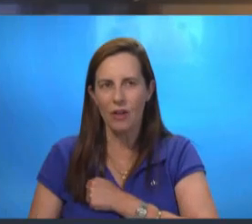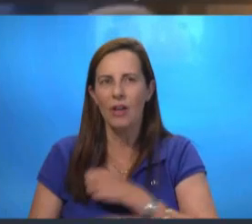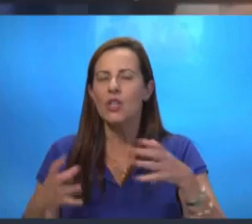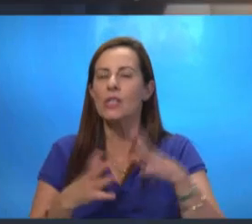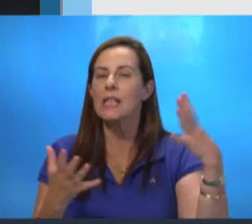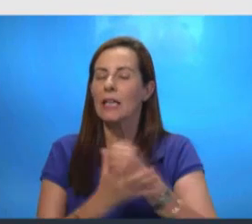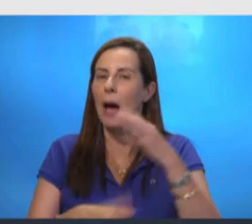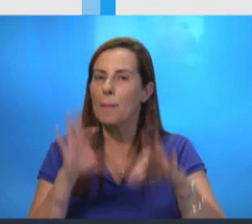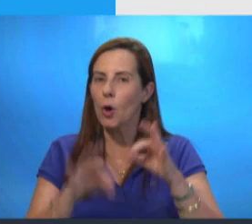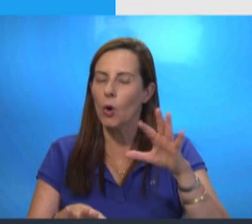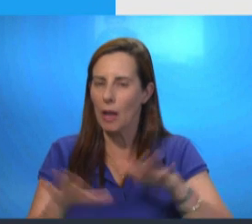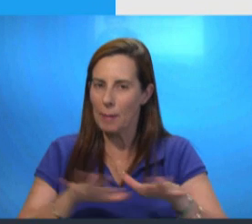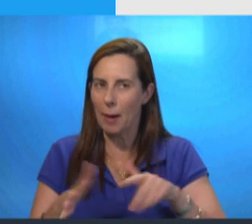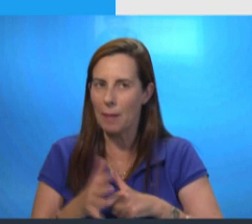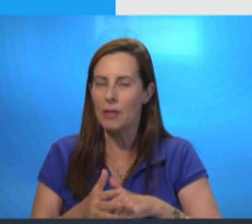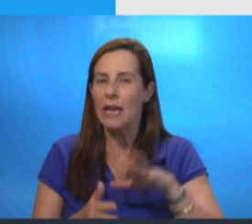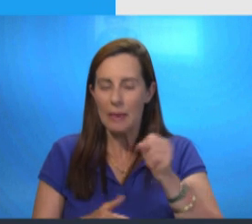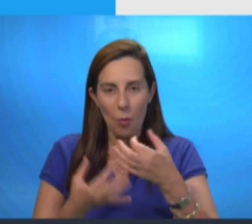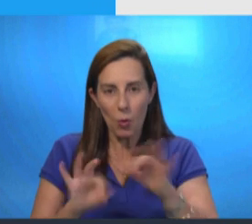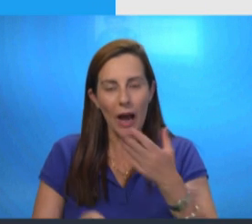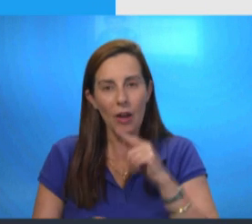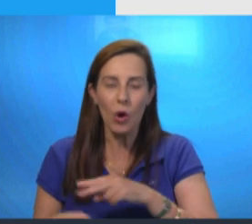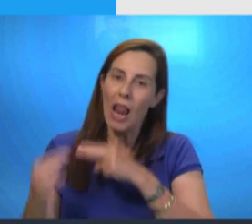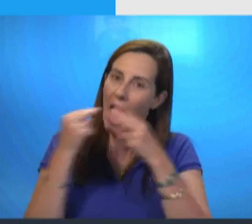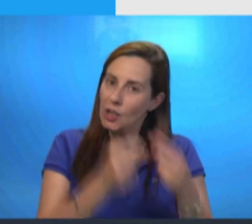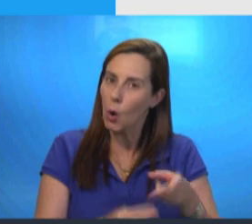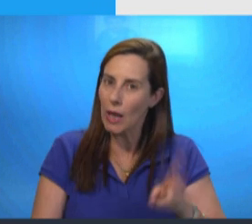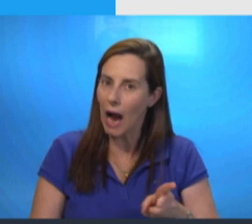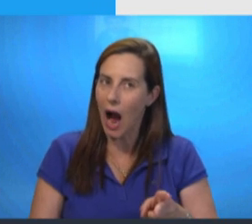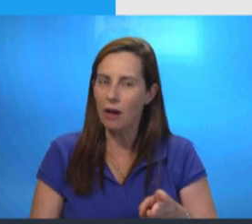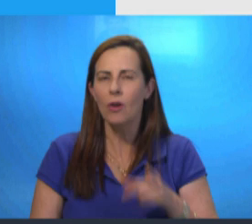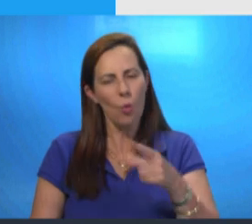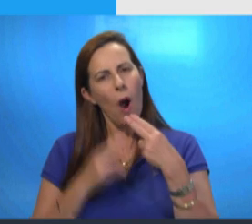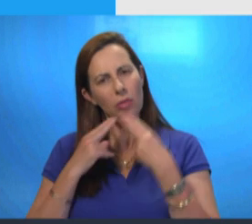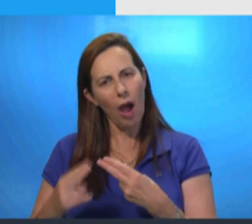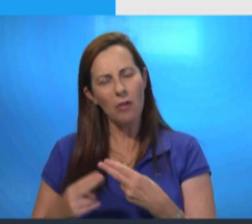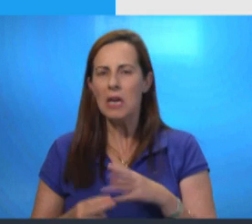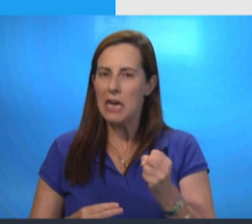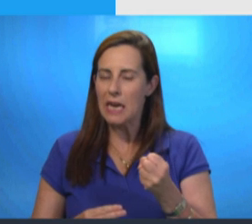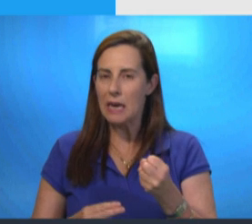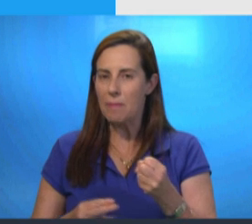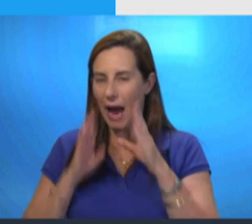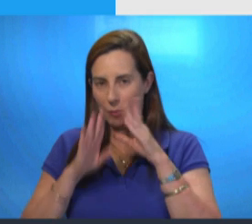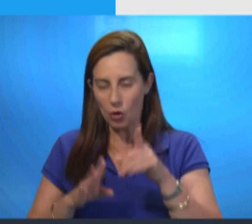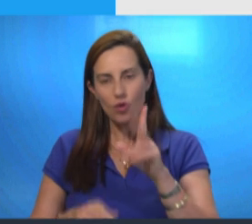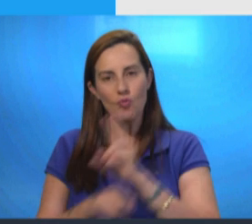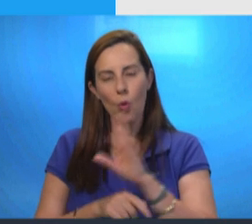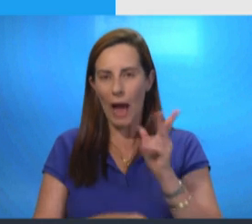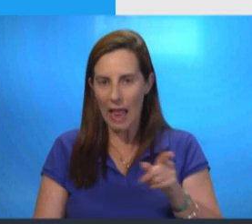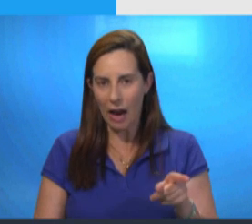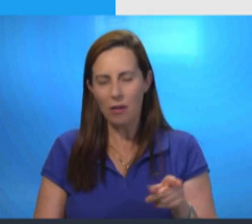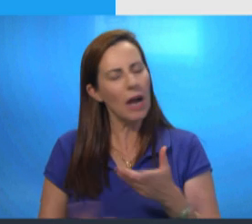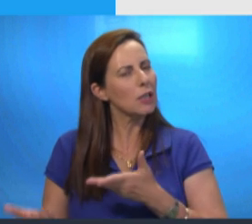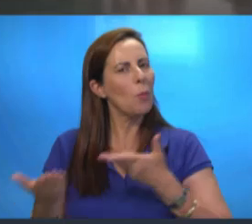בבחירות לפרלמנט, האם מותר ליהודים לחזור לעיראק. הוא השיב, אם הנאמנות שלהם שמורה לעיראק, אז